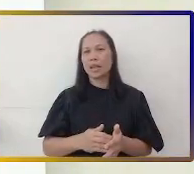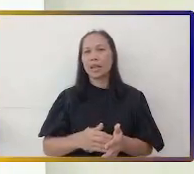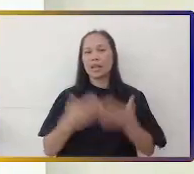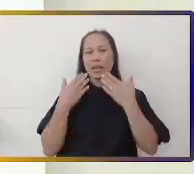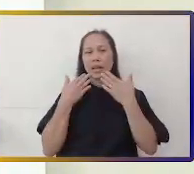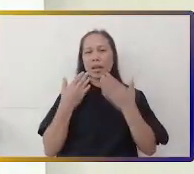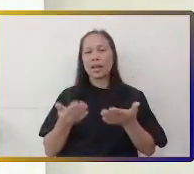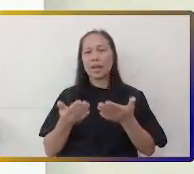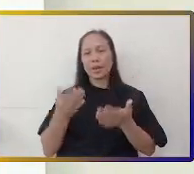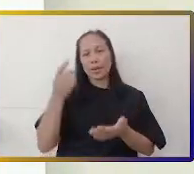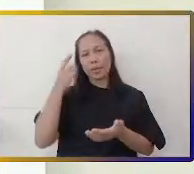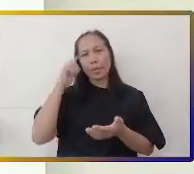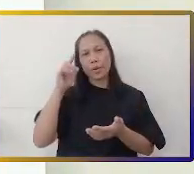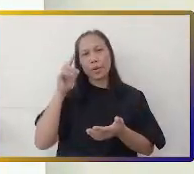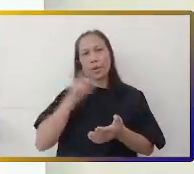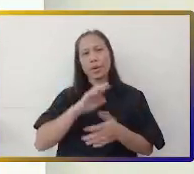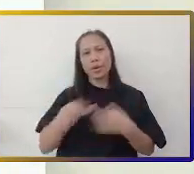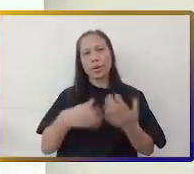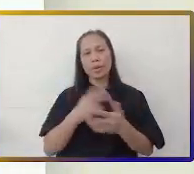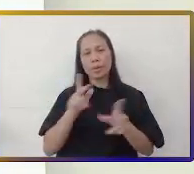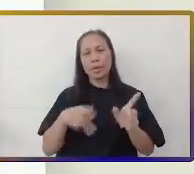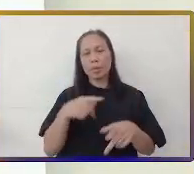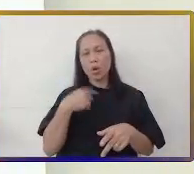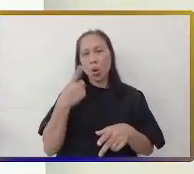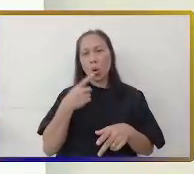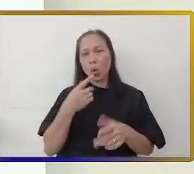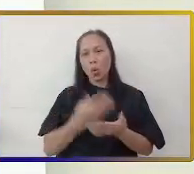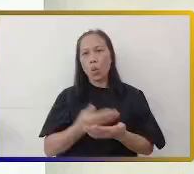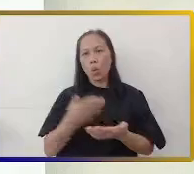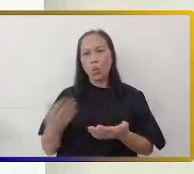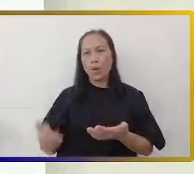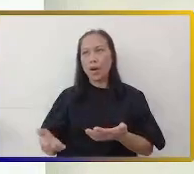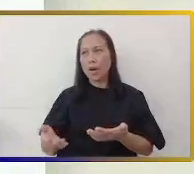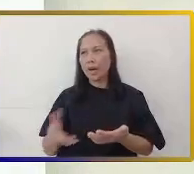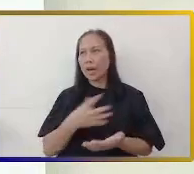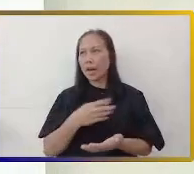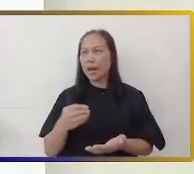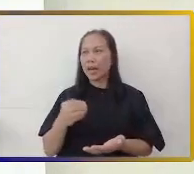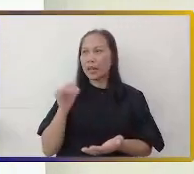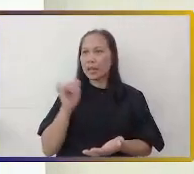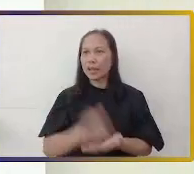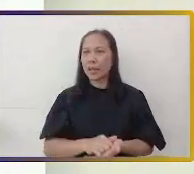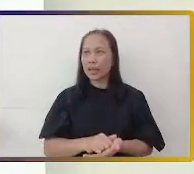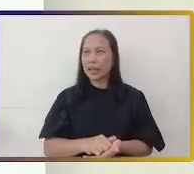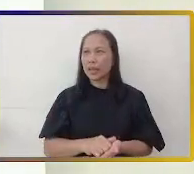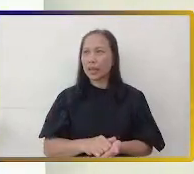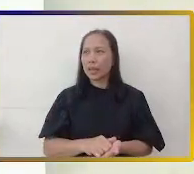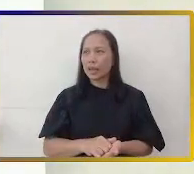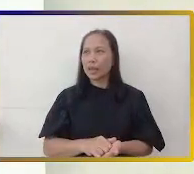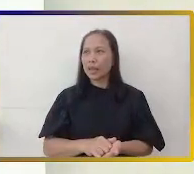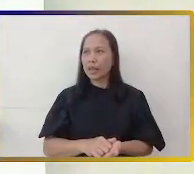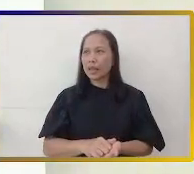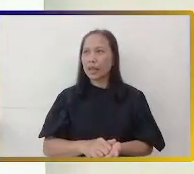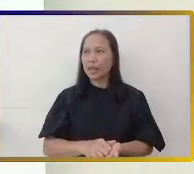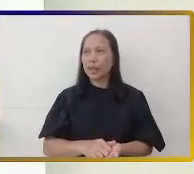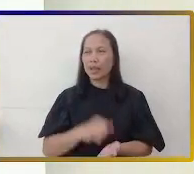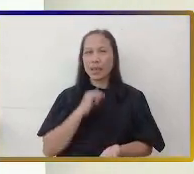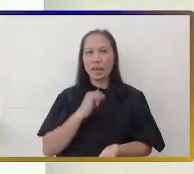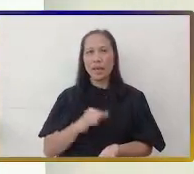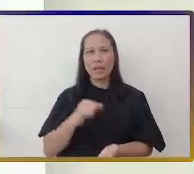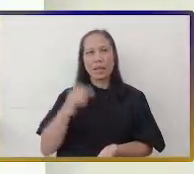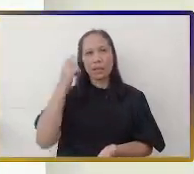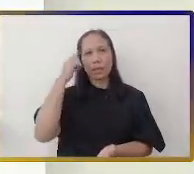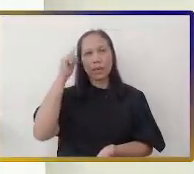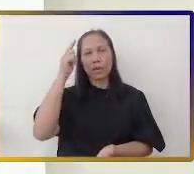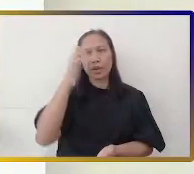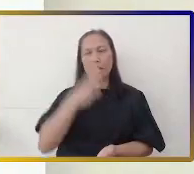commitment ko naman lahat ng maibenta kong damit Panginoon yung kita doon ibibigay ko lahat sayo wala